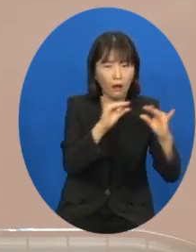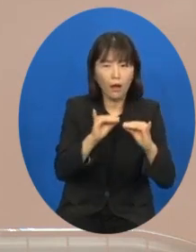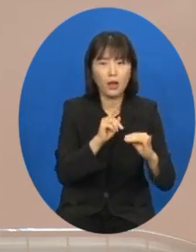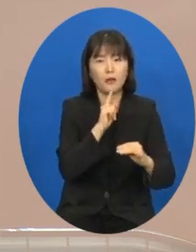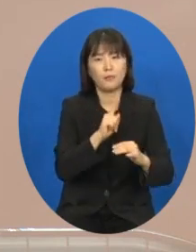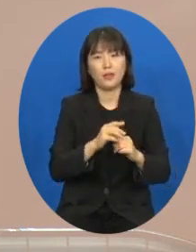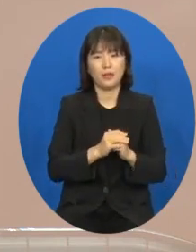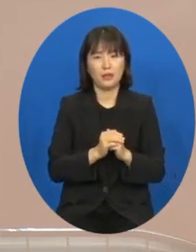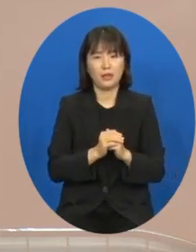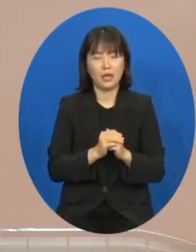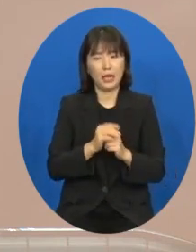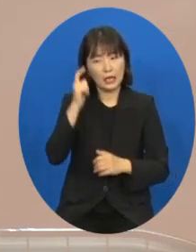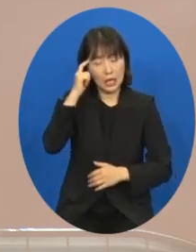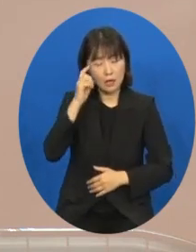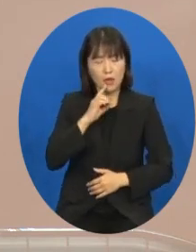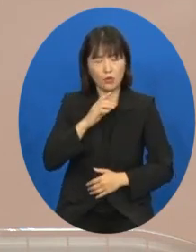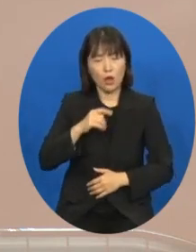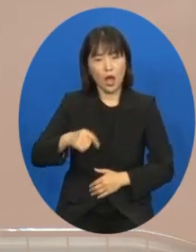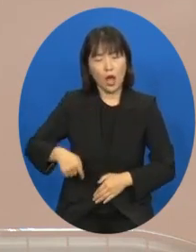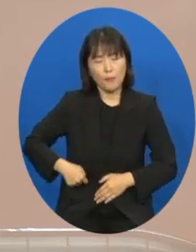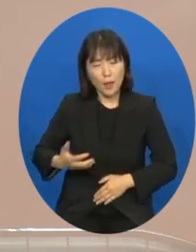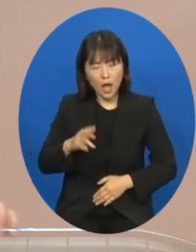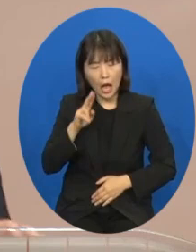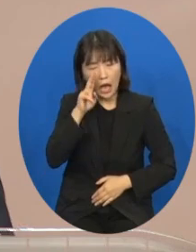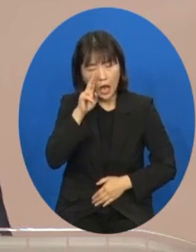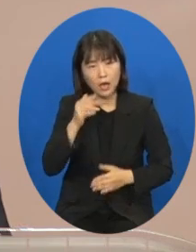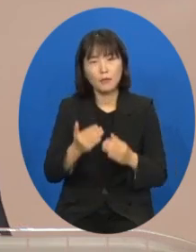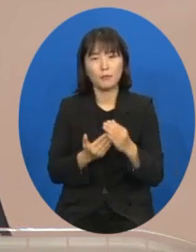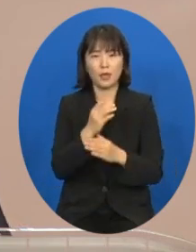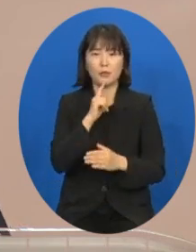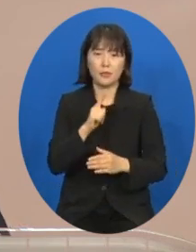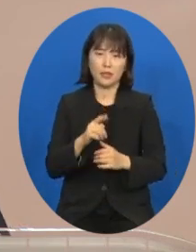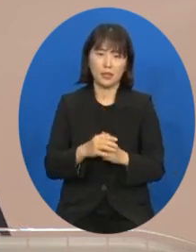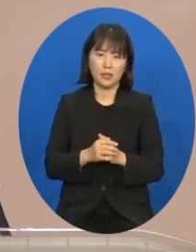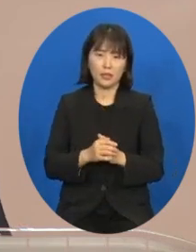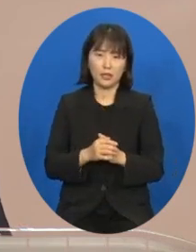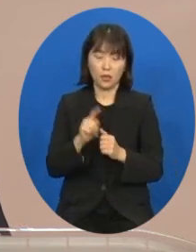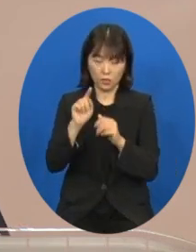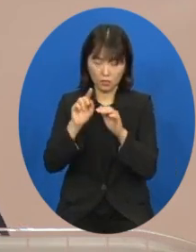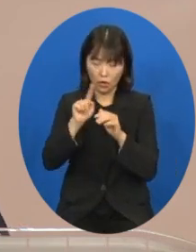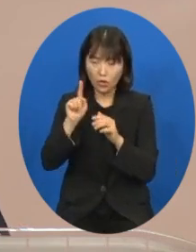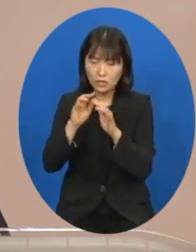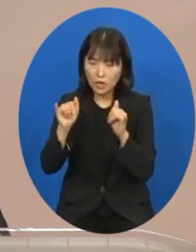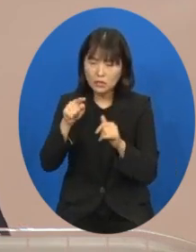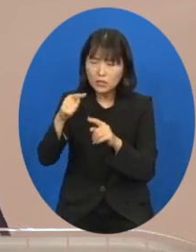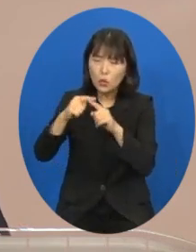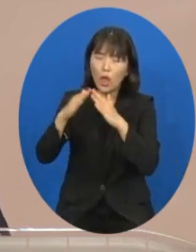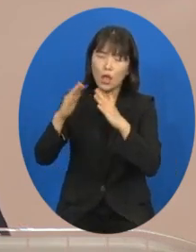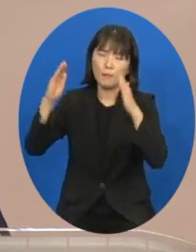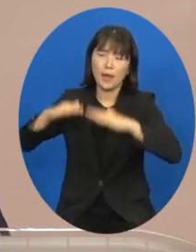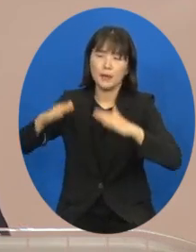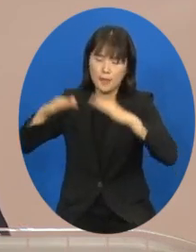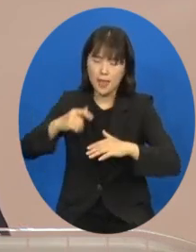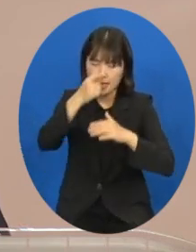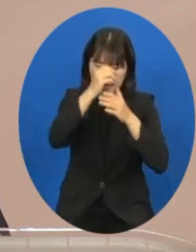거예요. 생각만 해도 아프다는 거예요. 자기들은. 어떤 분은 그 교회 부도나라고 기도하고 있대요.